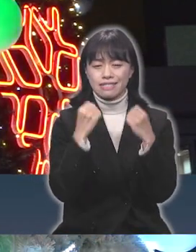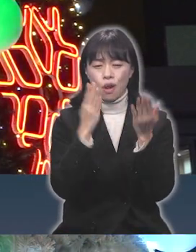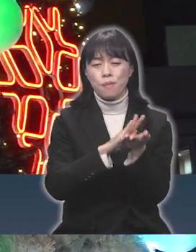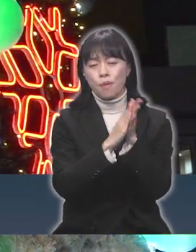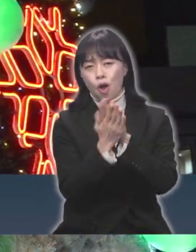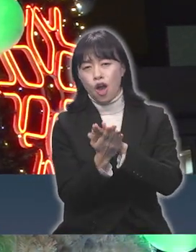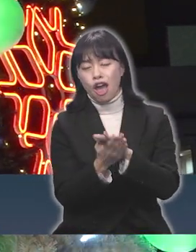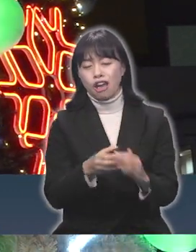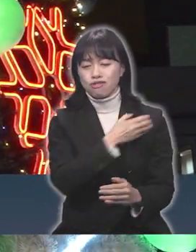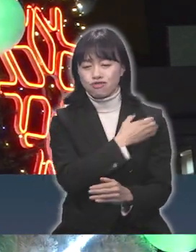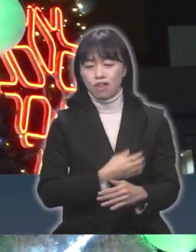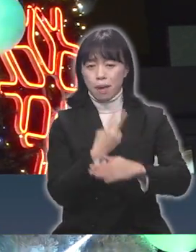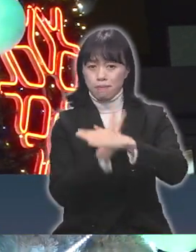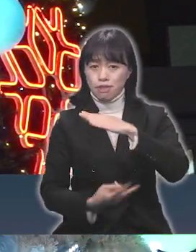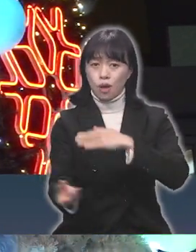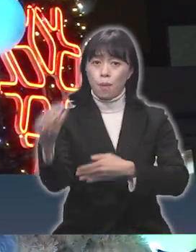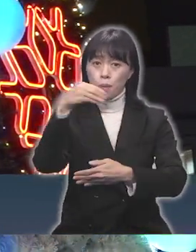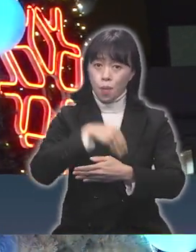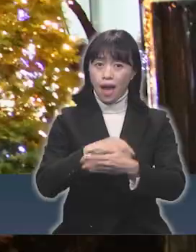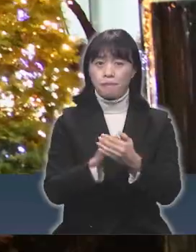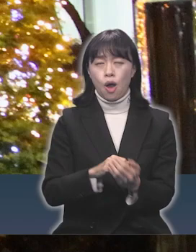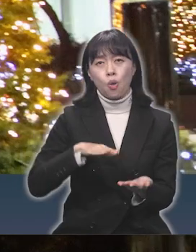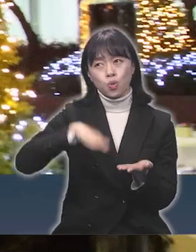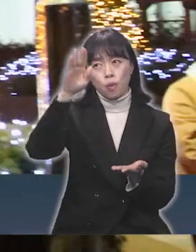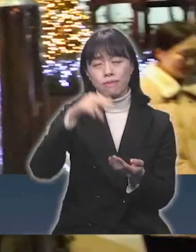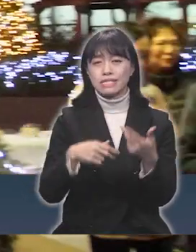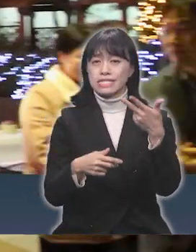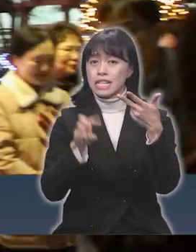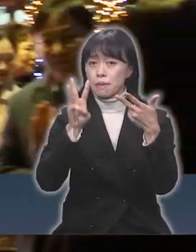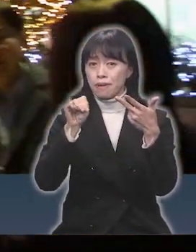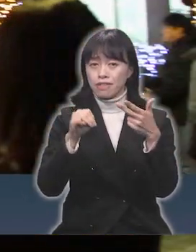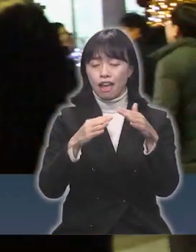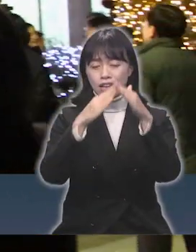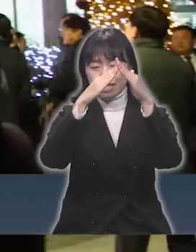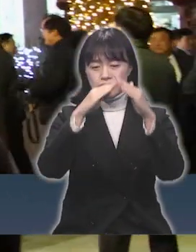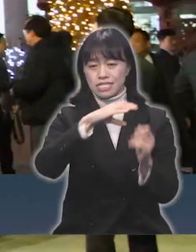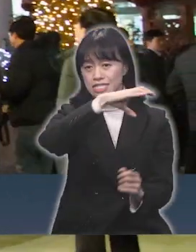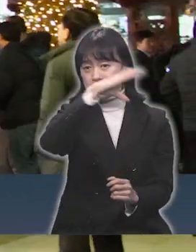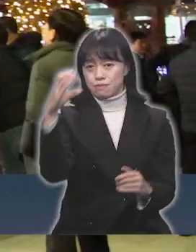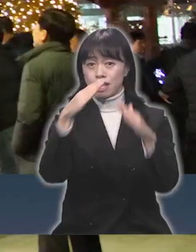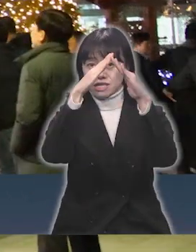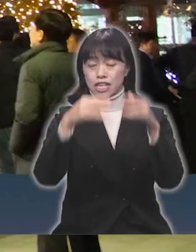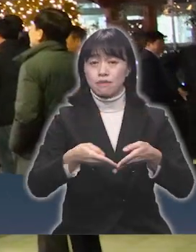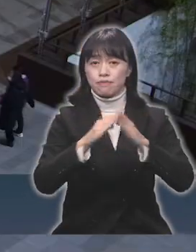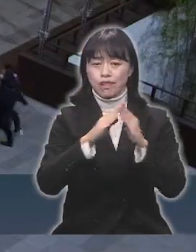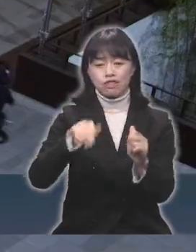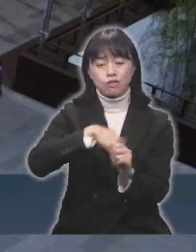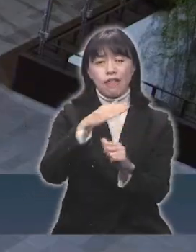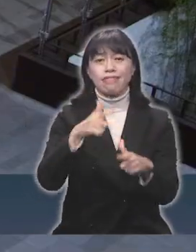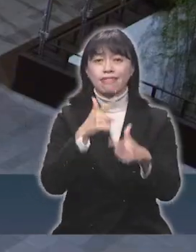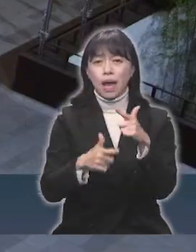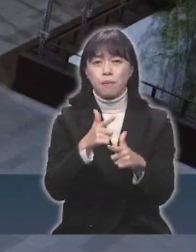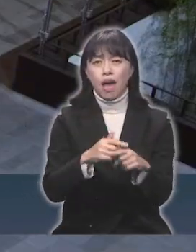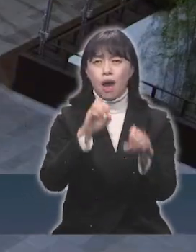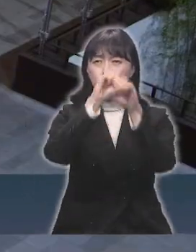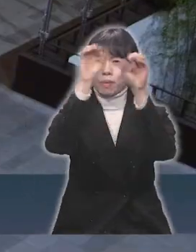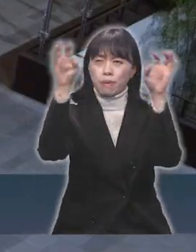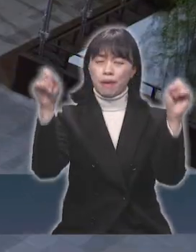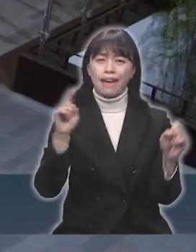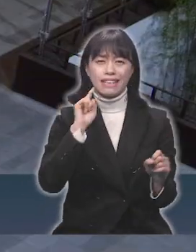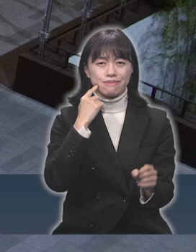구의 비전이 담긴 높이 7m 크리스마스 트리가 설치됐으며 주변 나무에도 다체로운 명이 함께